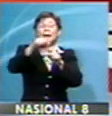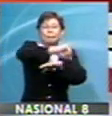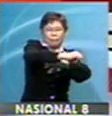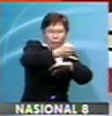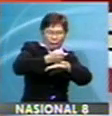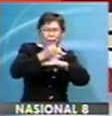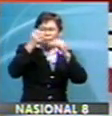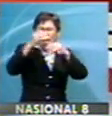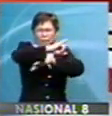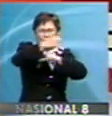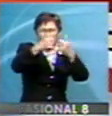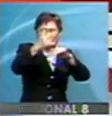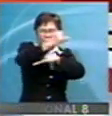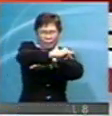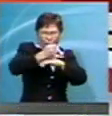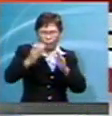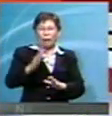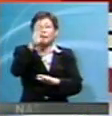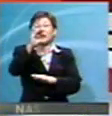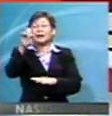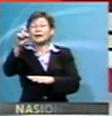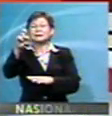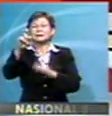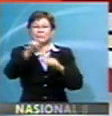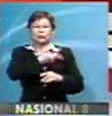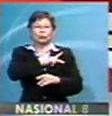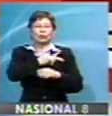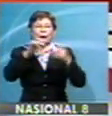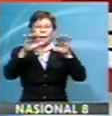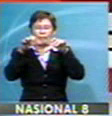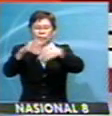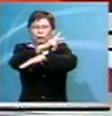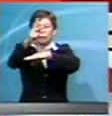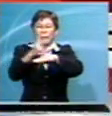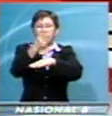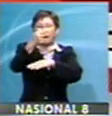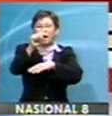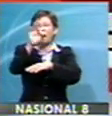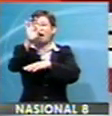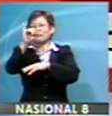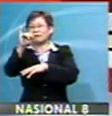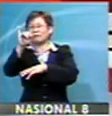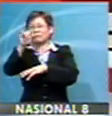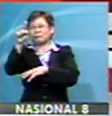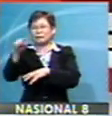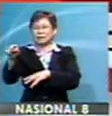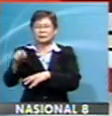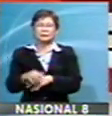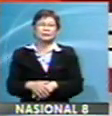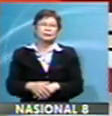masuk ramai pemain bintang termasuk bekas ketua pasukan kebangsaan norhafiz Zamani Misbah